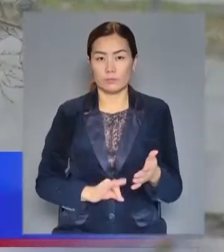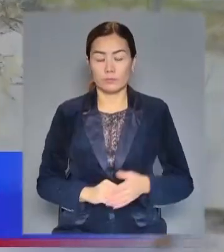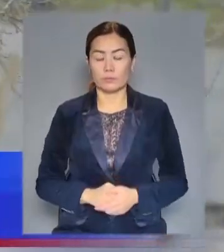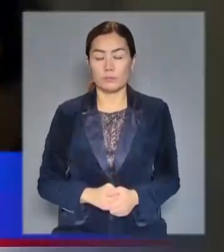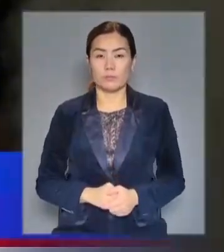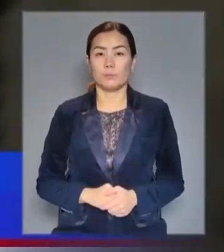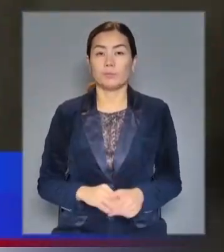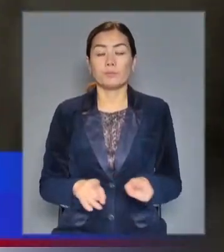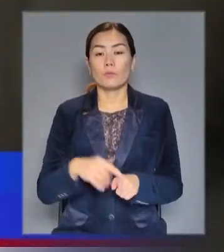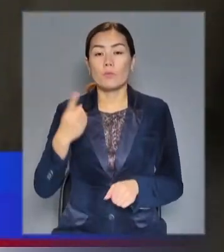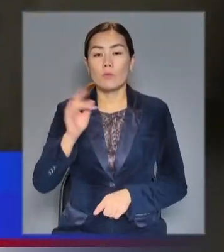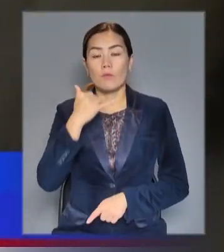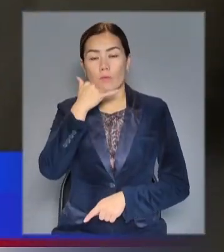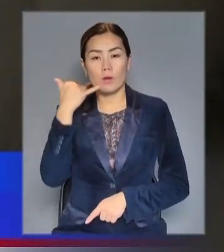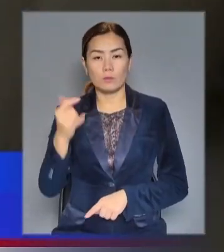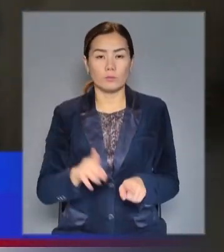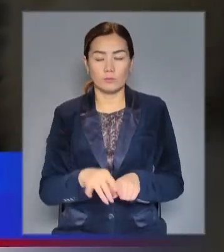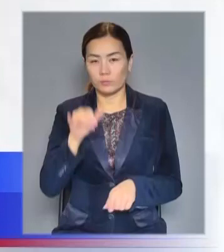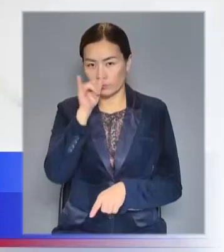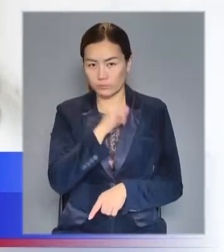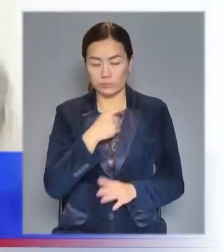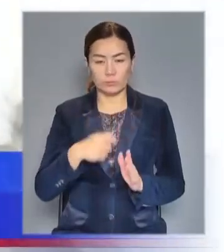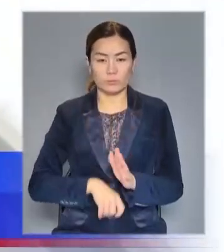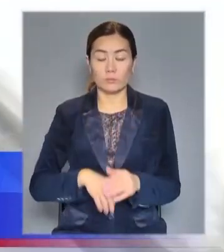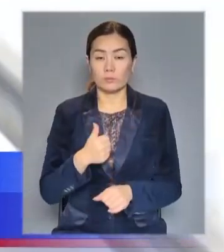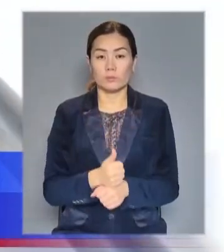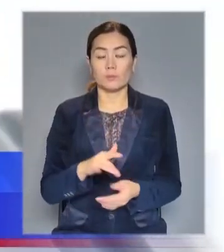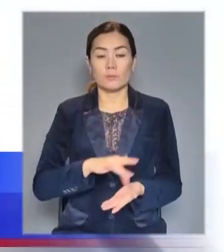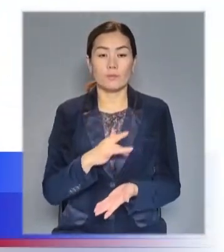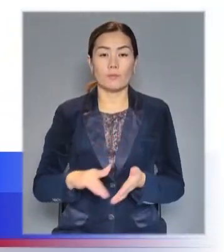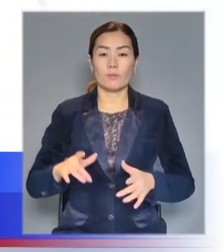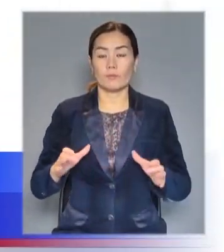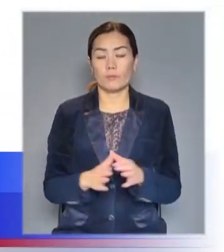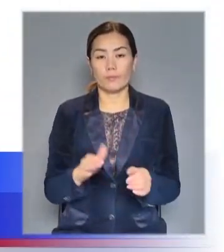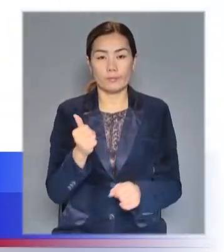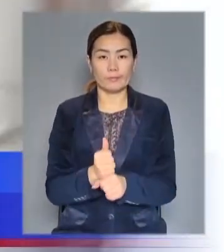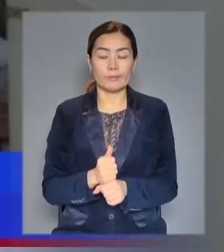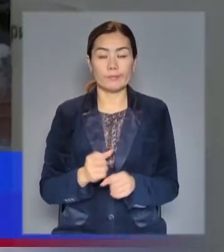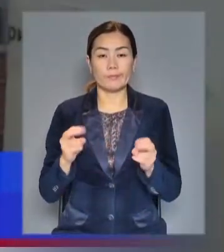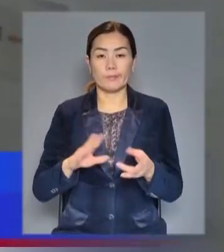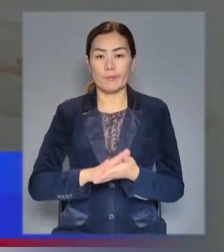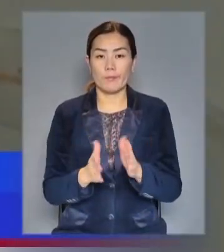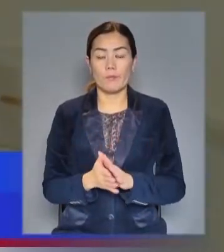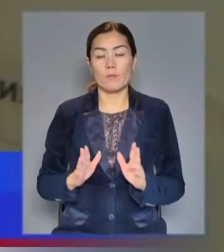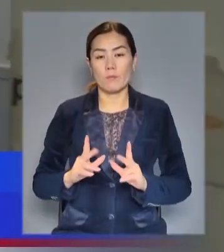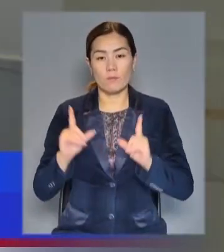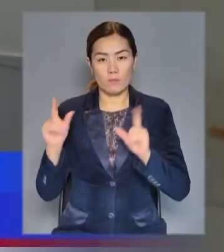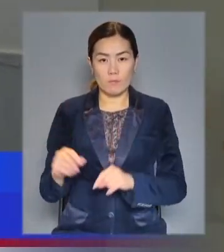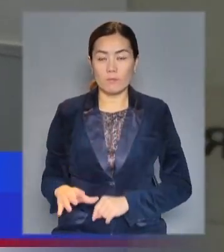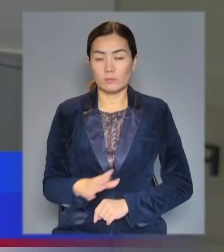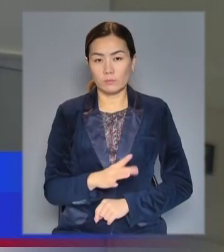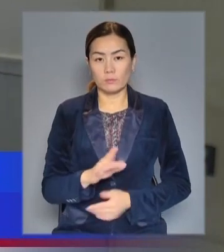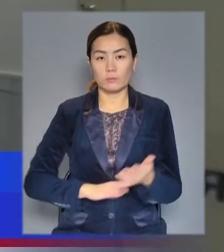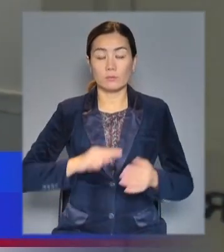қаша жөнелді. Тіпті қоңырауға да жауап бермеді. Ал орталықтың бас есепшісі мен диспетчері басшыларының авариялық жағдай орын алған жерге